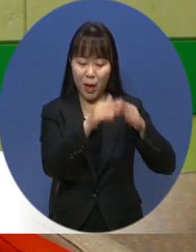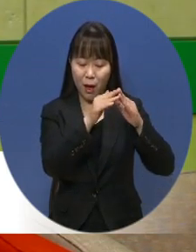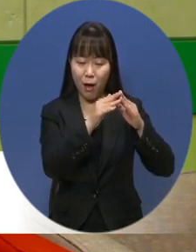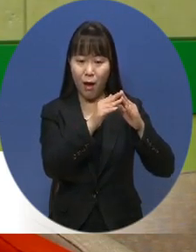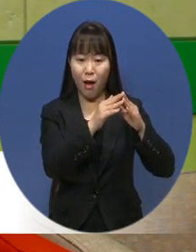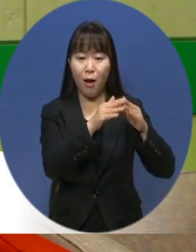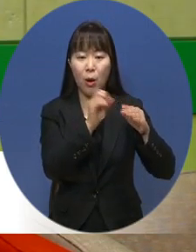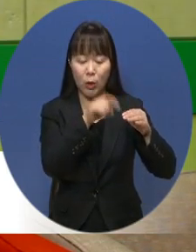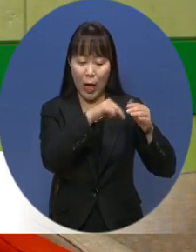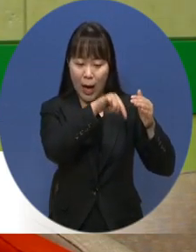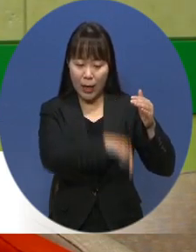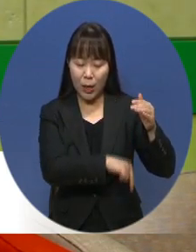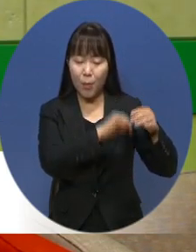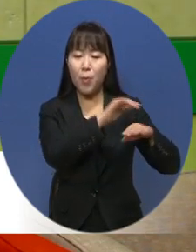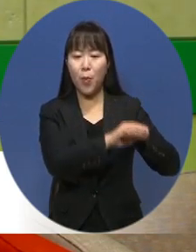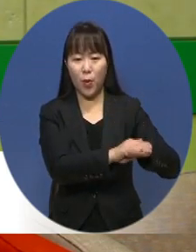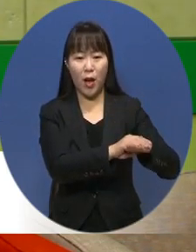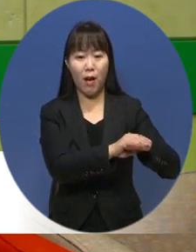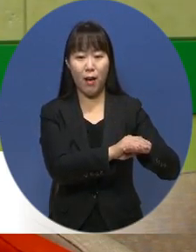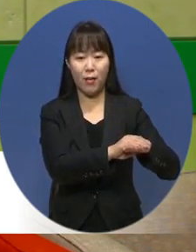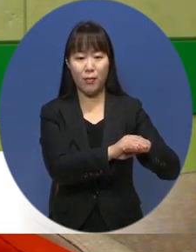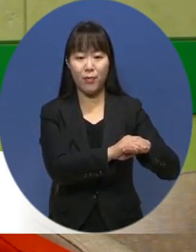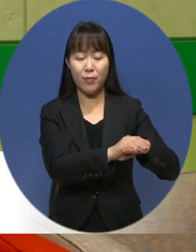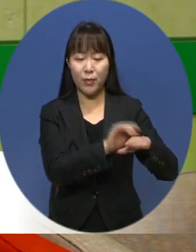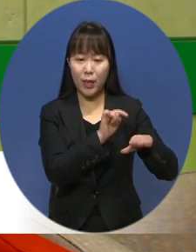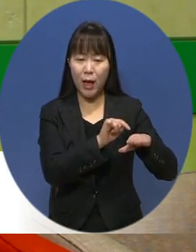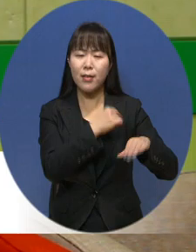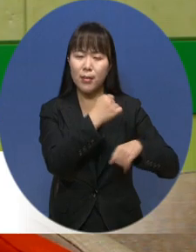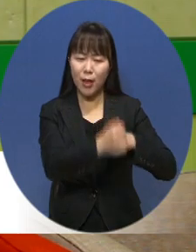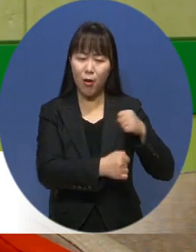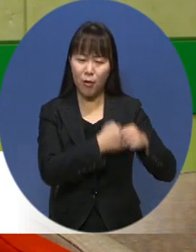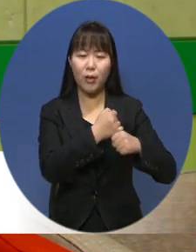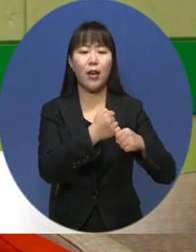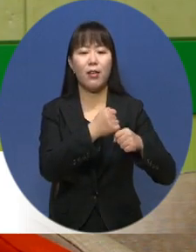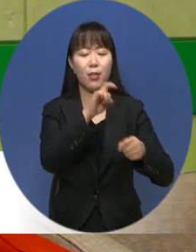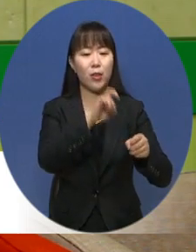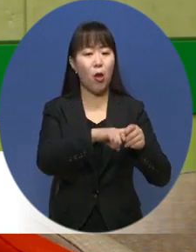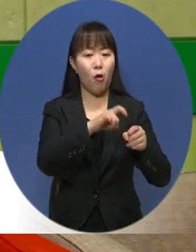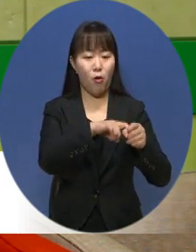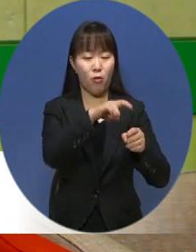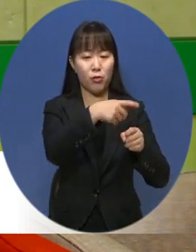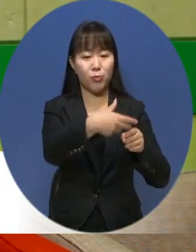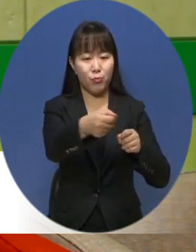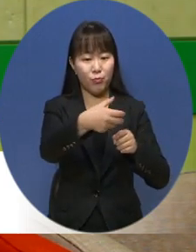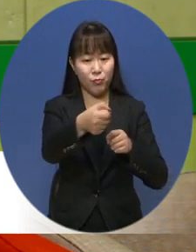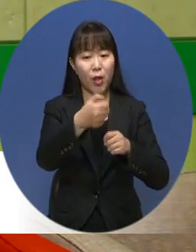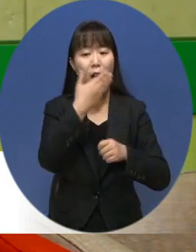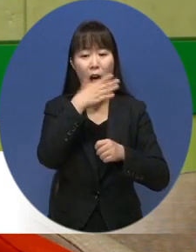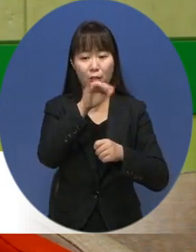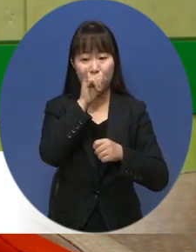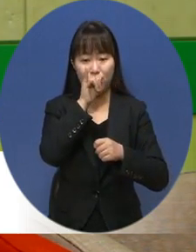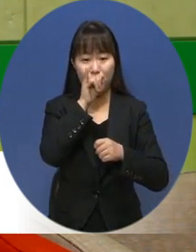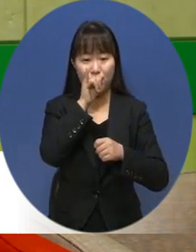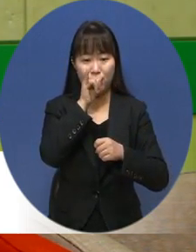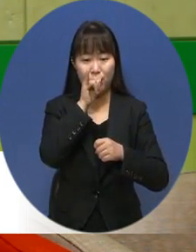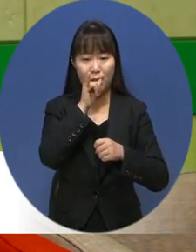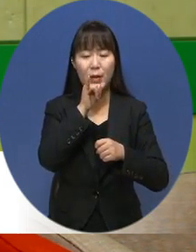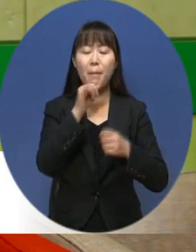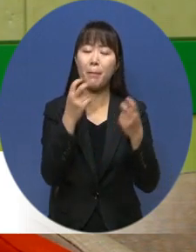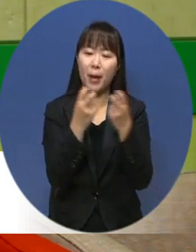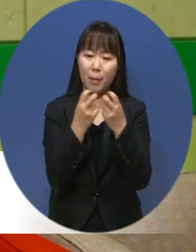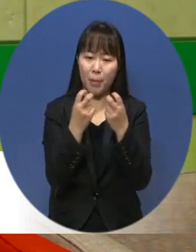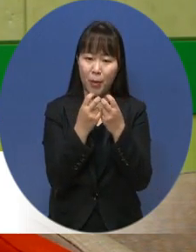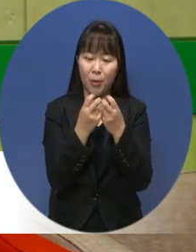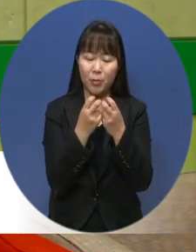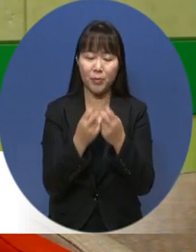설치하고 거기에다 이제 떡을 보관하면서 자유롭게 언제든지 자유롭게 꺼내 먹을 수 있는 그런 어떤